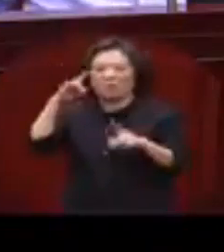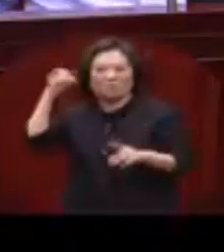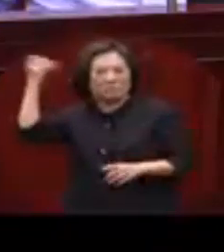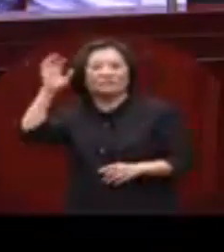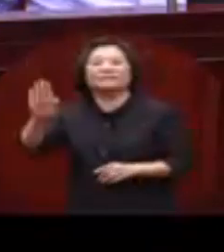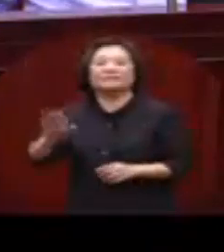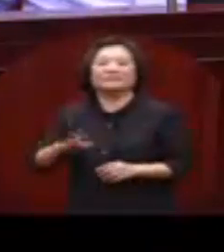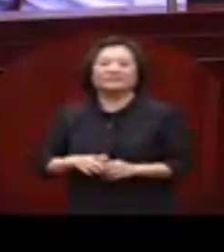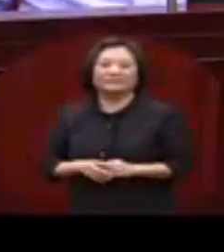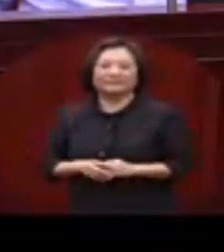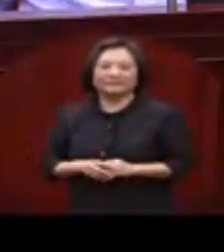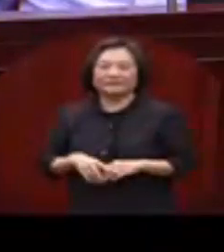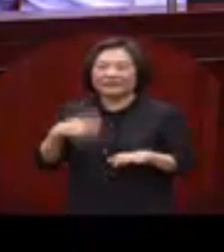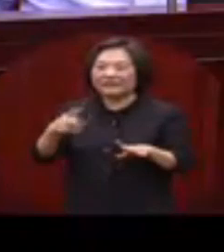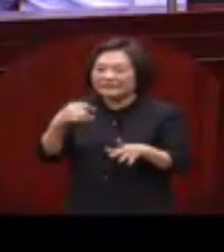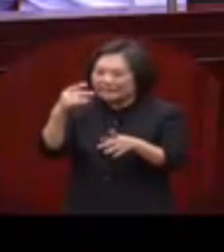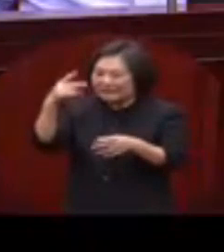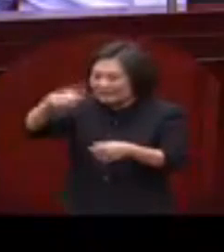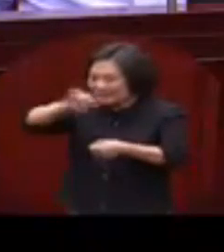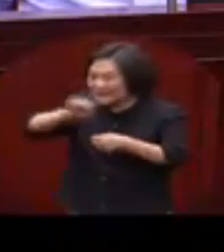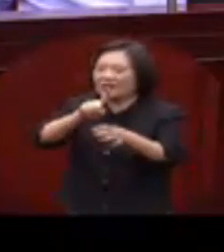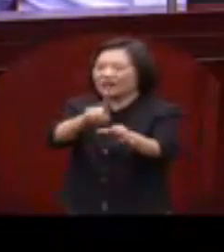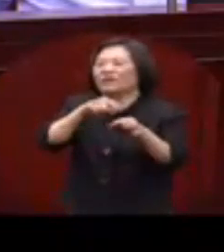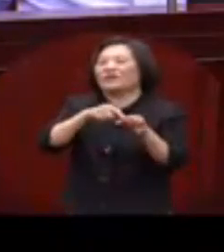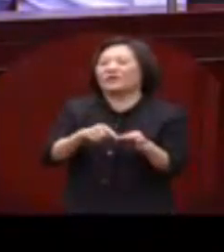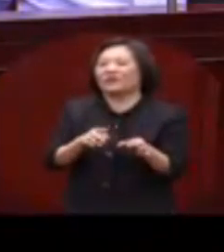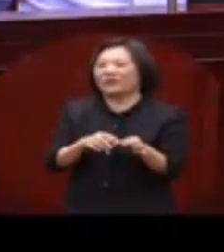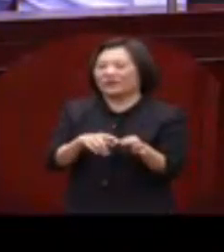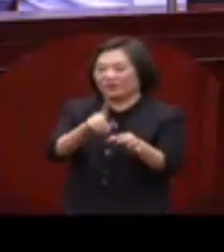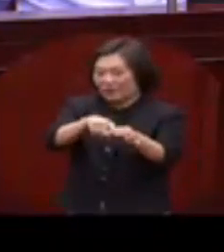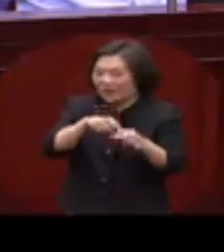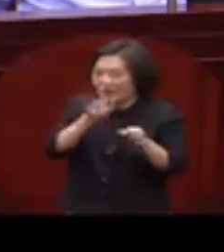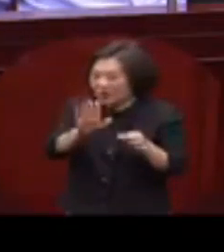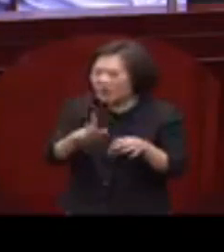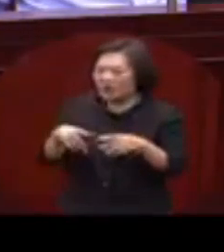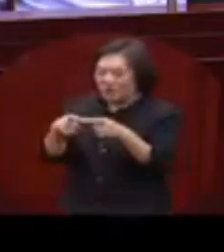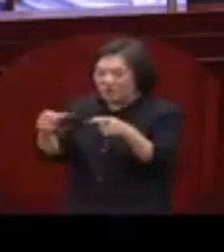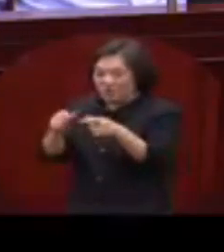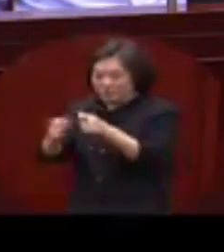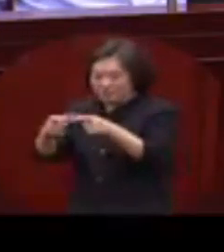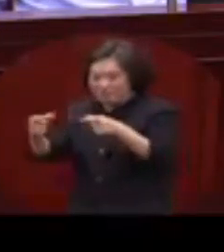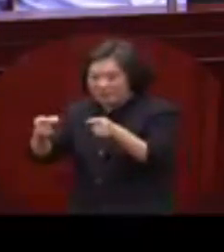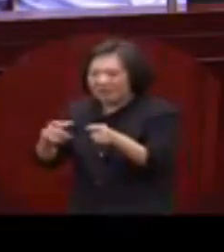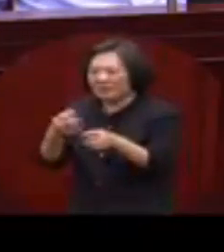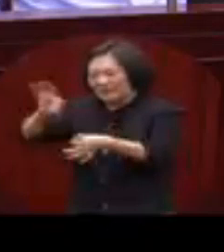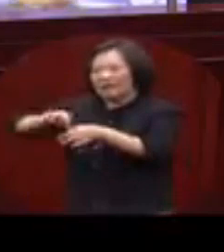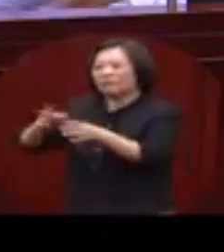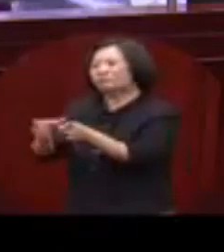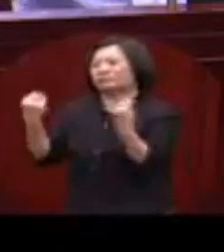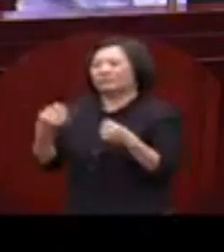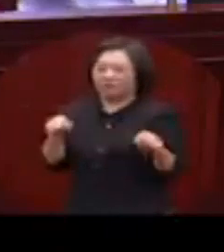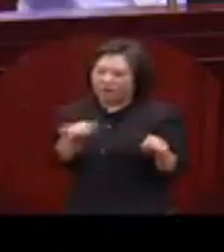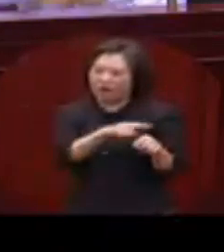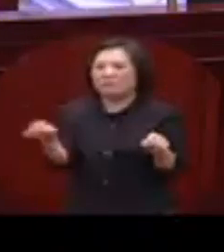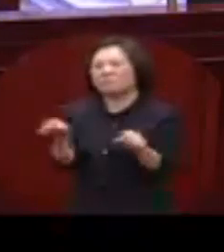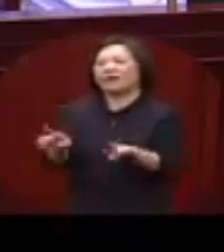那也希望说它能够增加收入哈，来减少这个捷运票价要调整的这个压力。我们想办法，可以看可以撑多久算